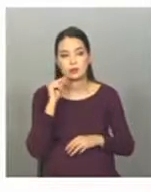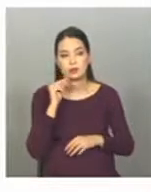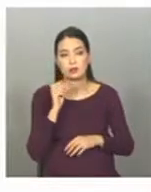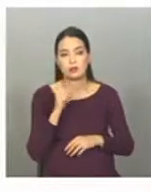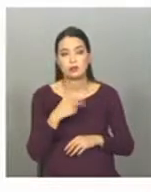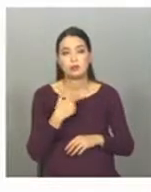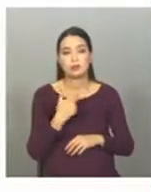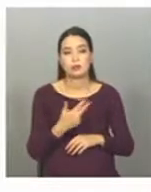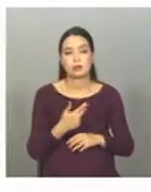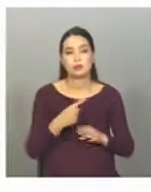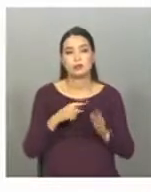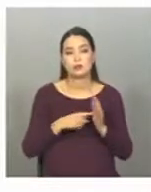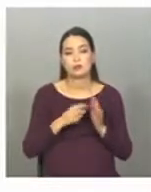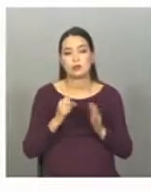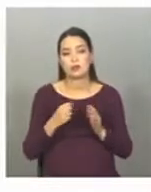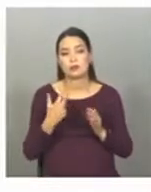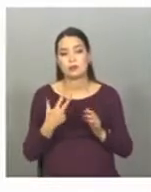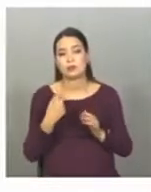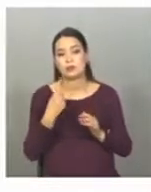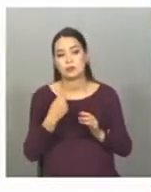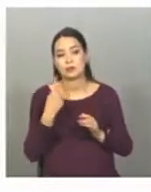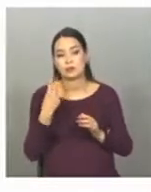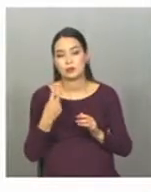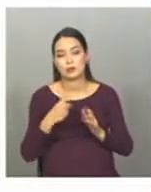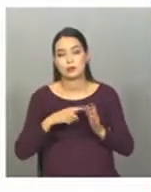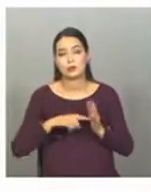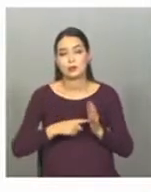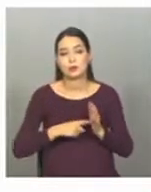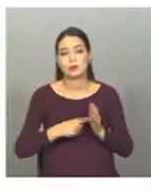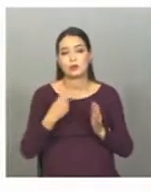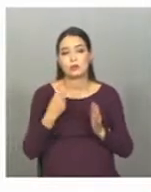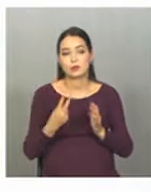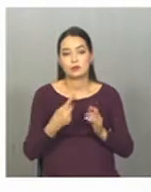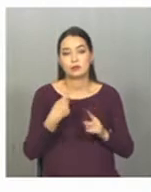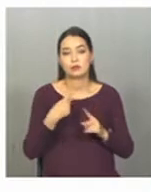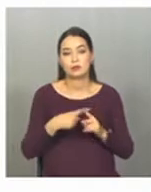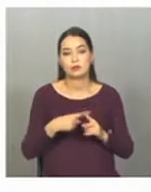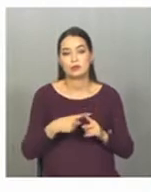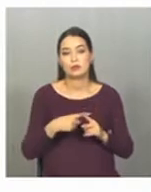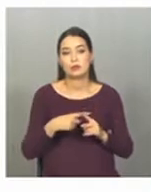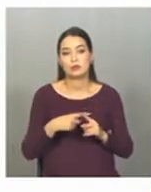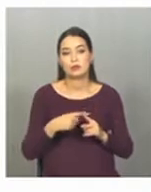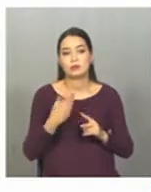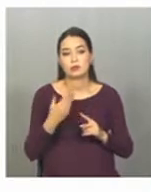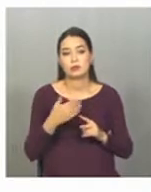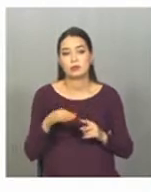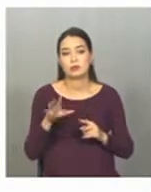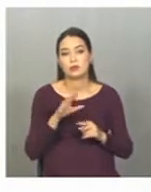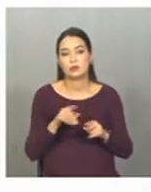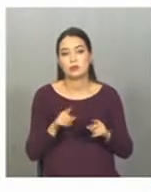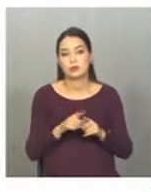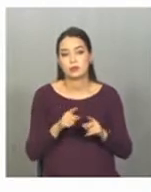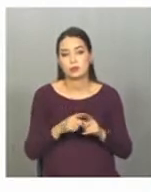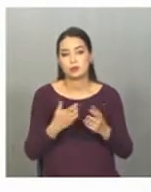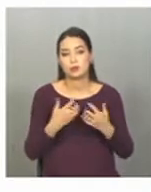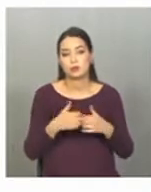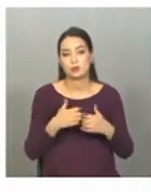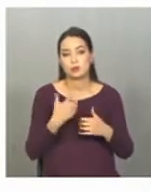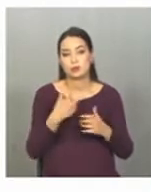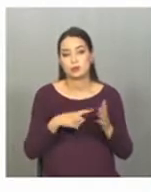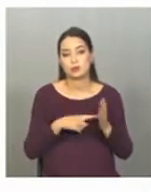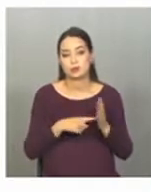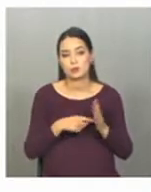3 көбейтілген А-ның 3-тен 1 дәрежесінің квадраты көбейтілген 2 деп жазайық. Яғни 6 санын 3 пен 2-нің көбейтіндісі түрінде жаздық.